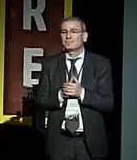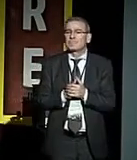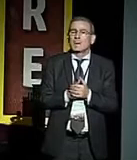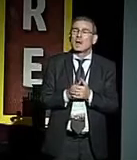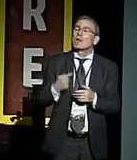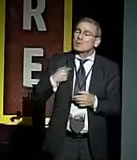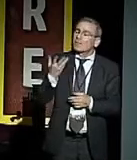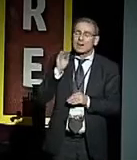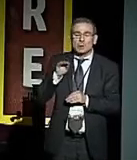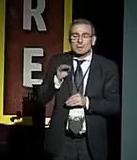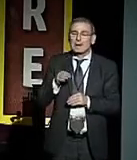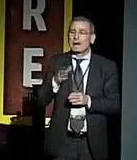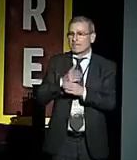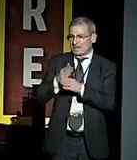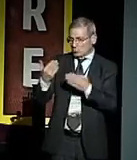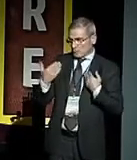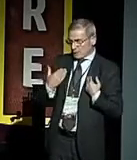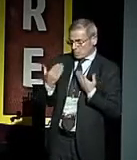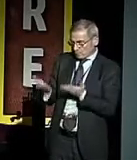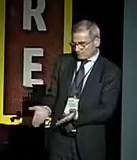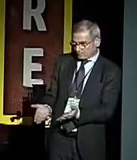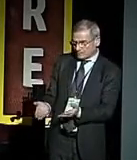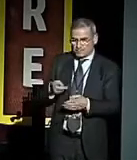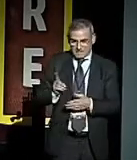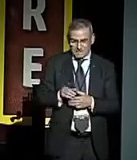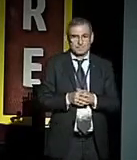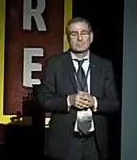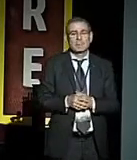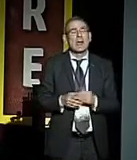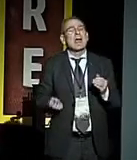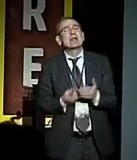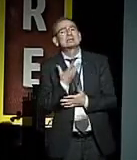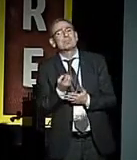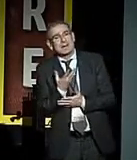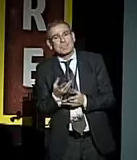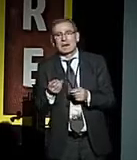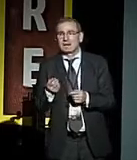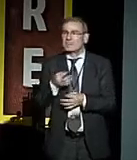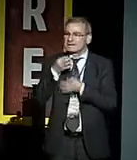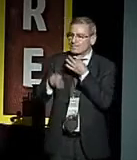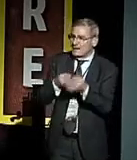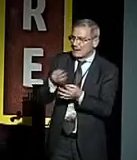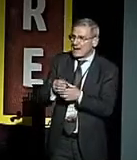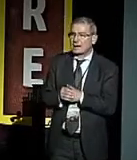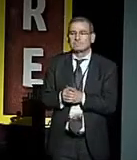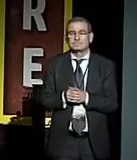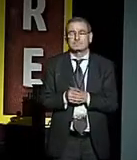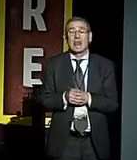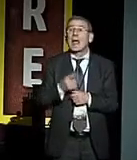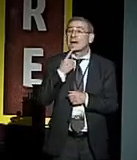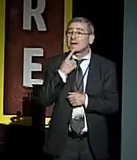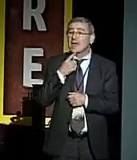mio partito, che esprime, ha espresso una volta e esprime anche adesso importanti e autorevoli membri del